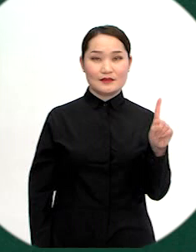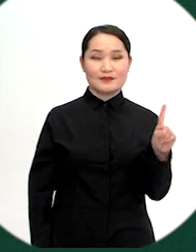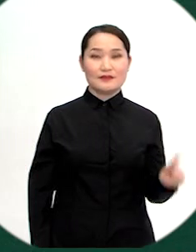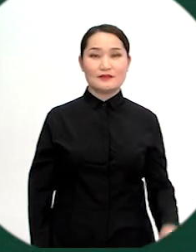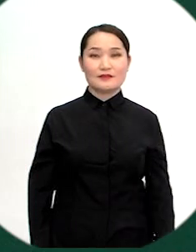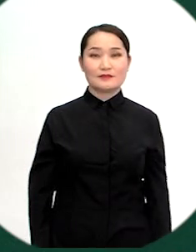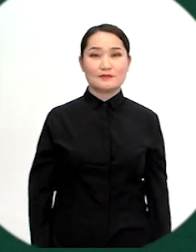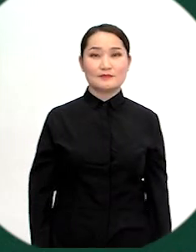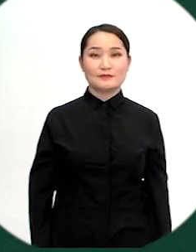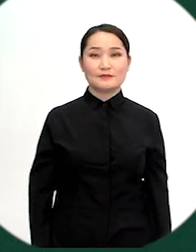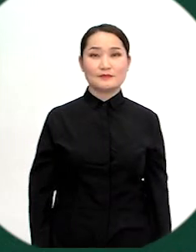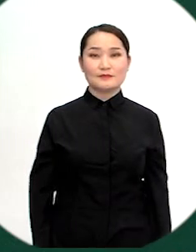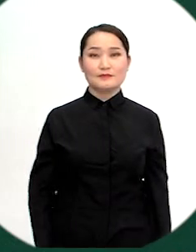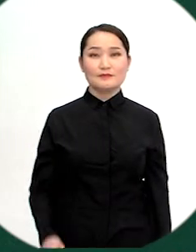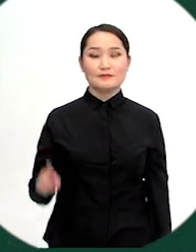1,